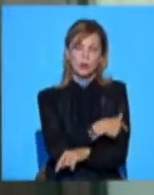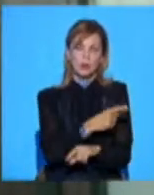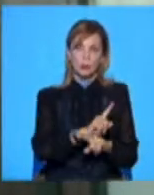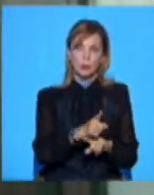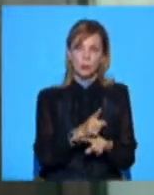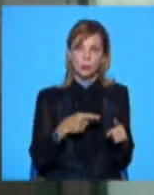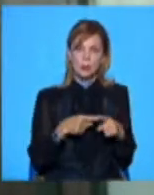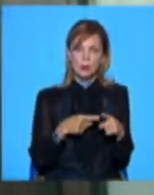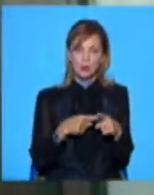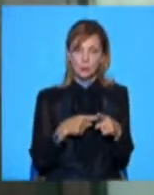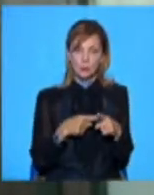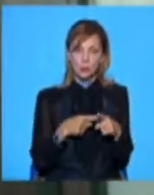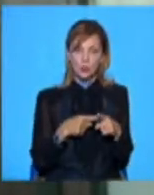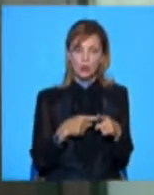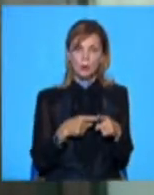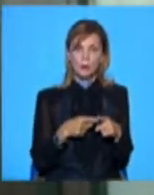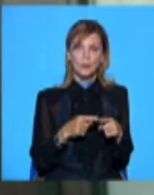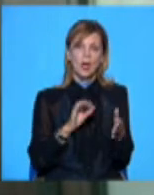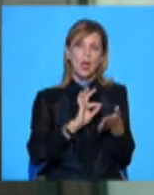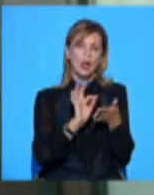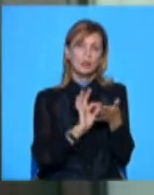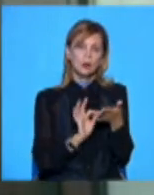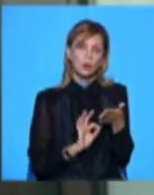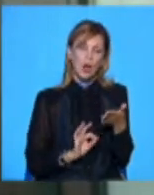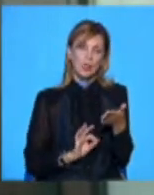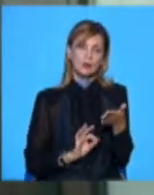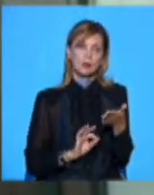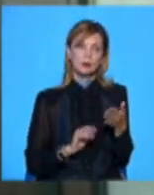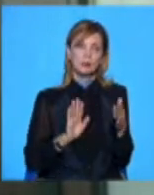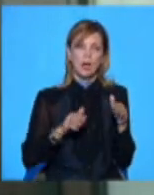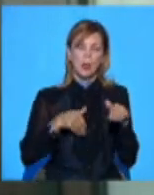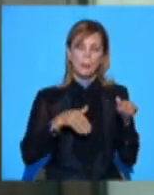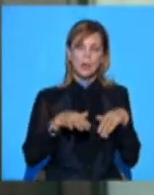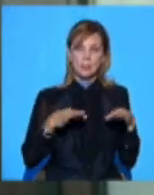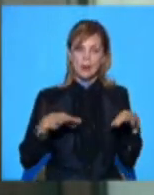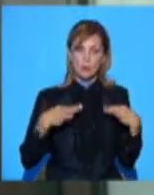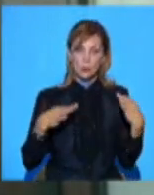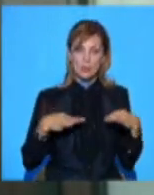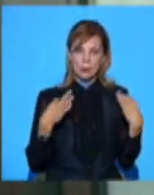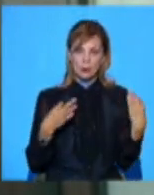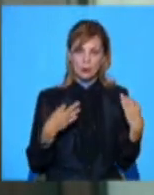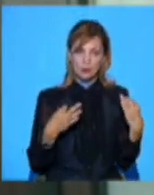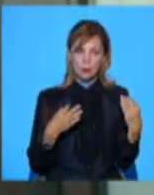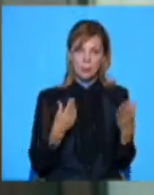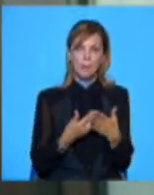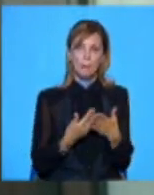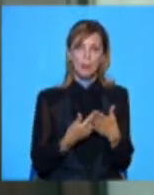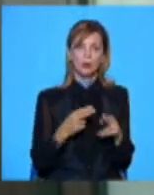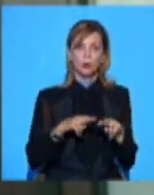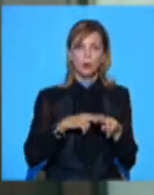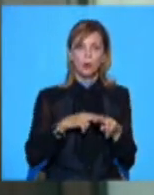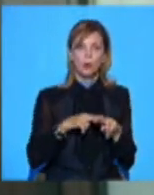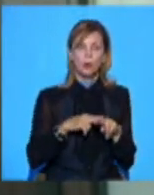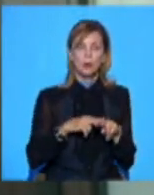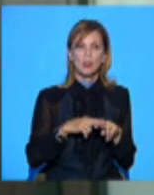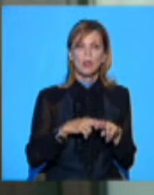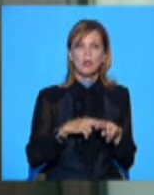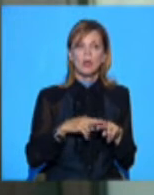Urgență Târgu Jiu a solicitat precizări de la Ministerul Sănătății despre modalitatea legală prin